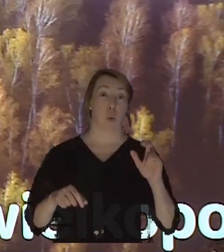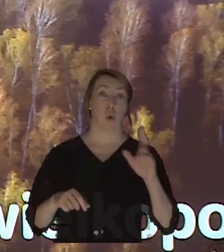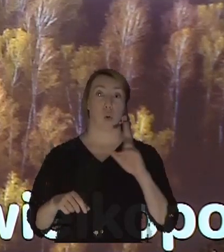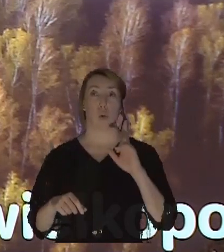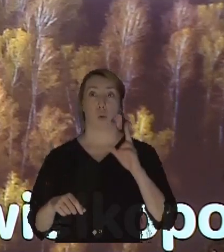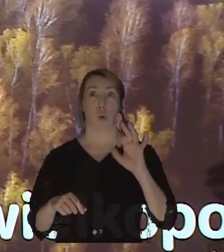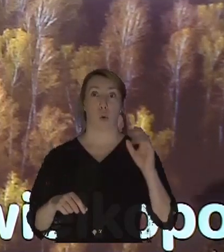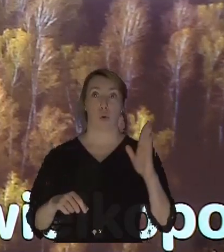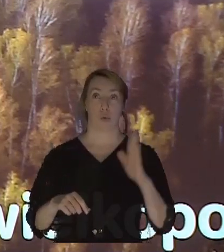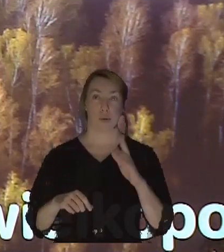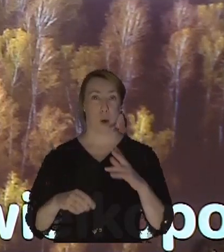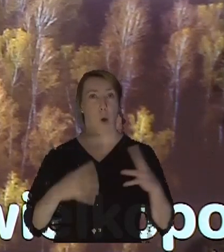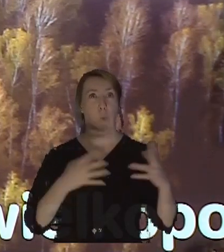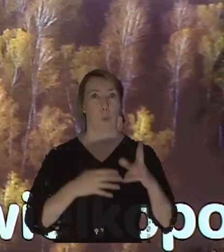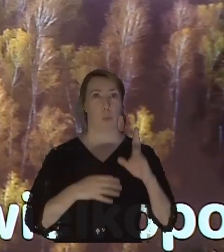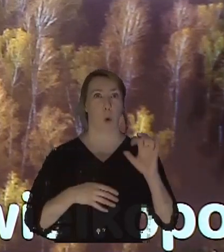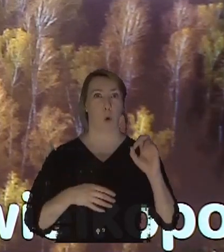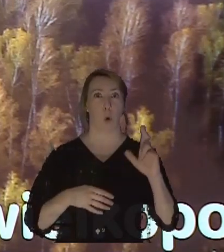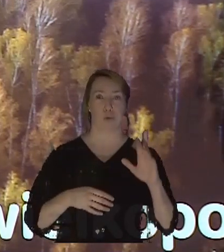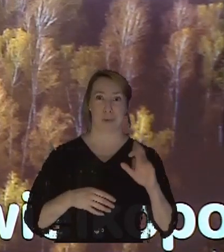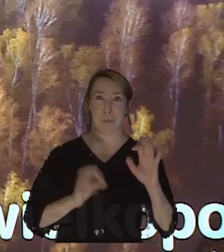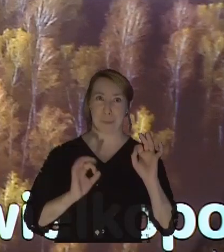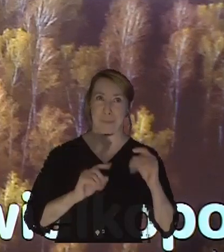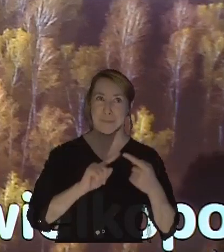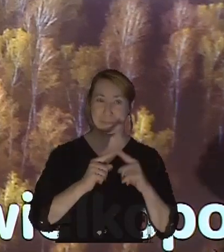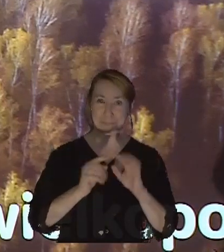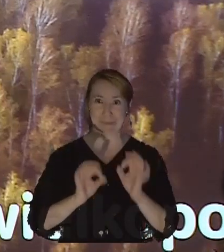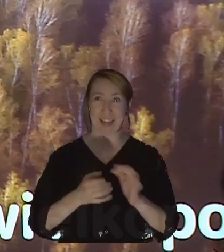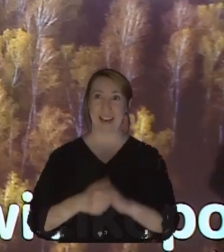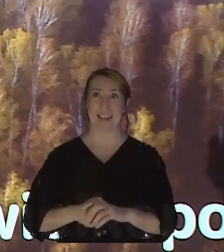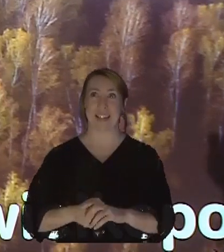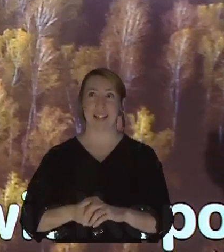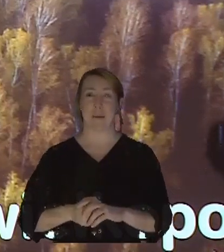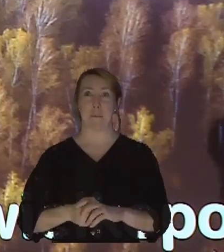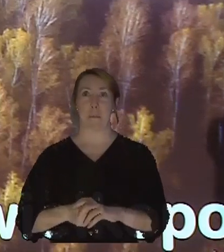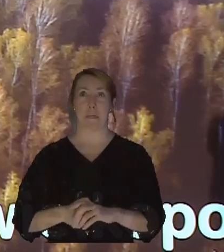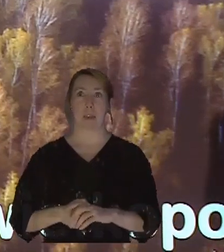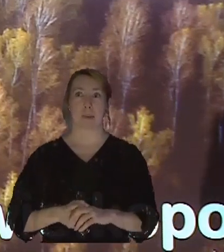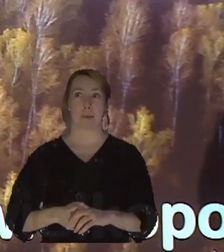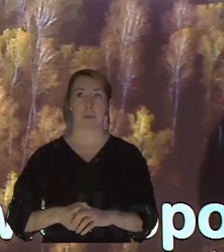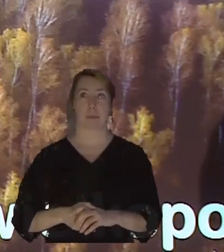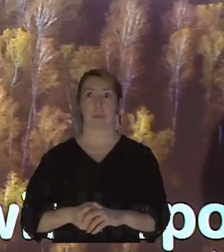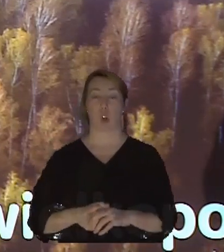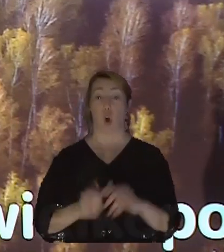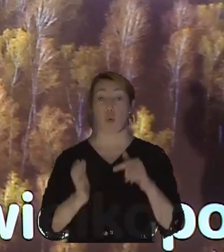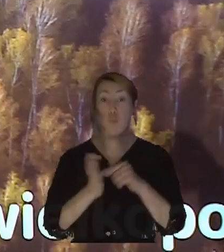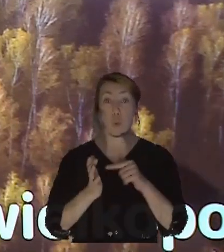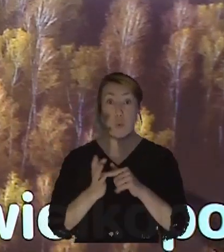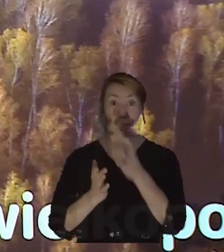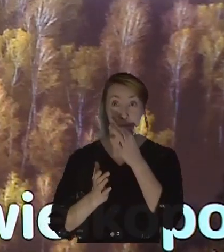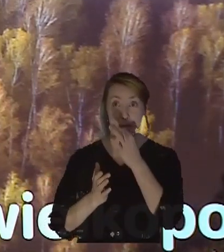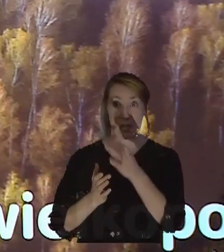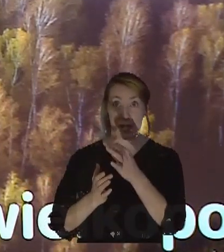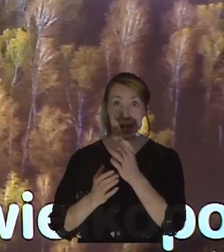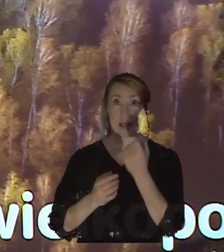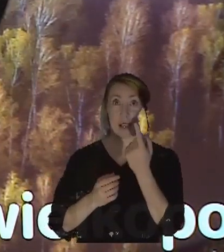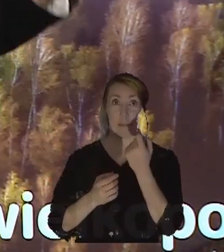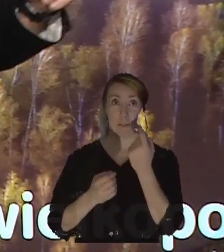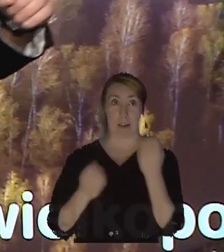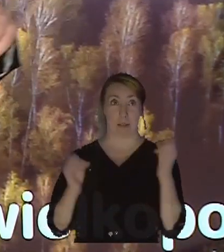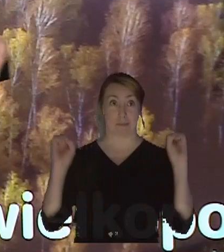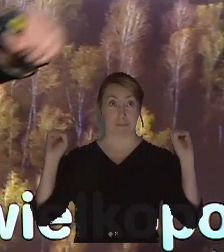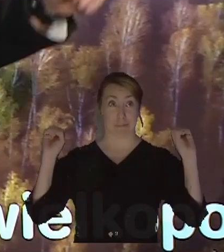klub Kokosza, to dobrze brzmi, jeszcze tego nie wiedzą. Pojawi się to pytanie na ekranach,